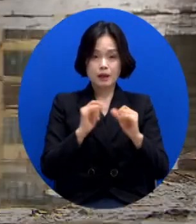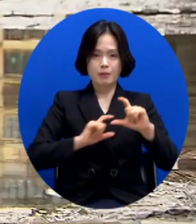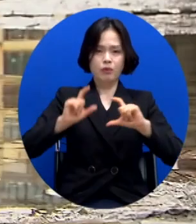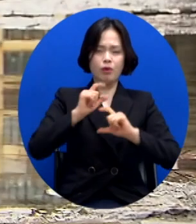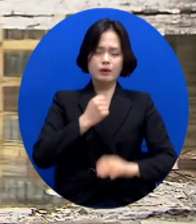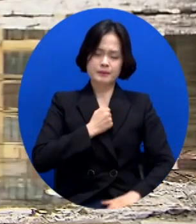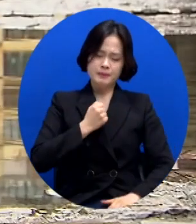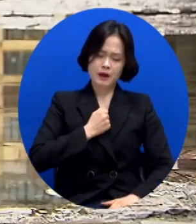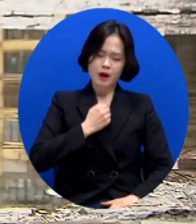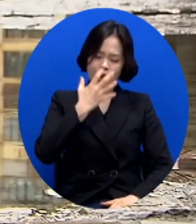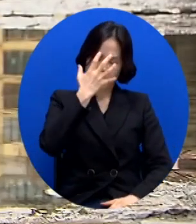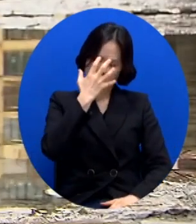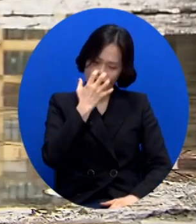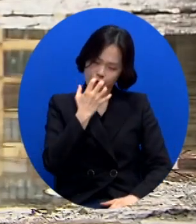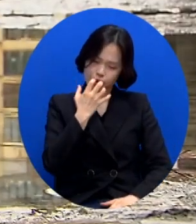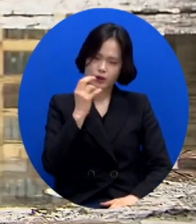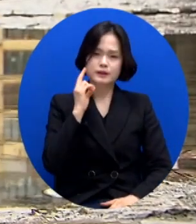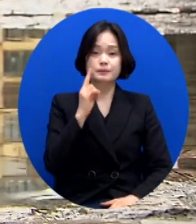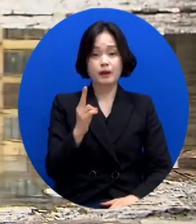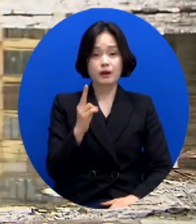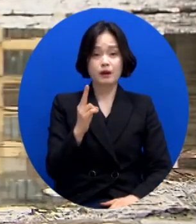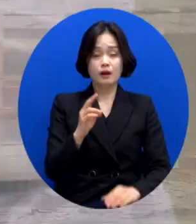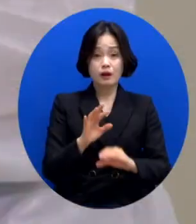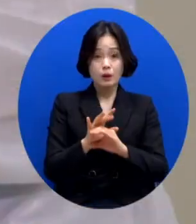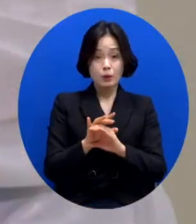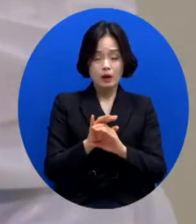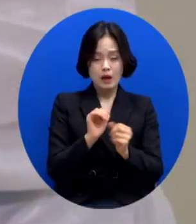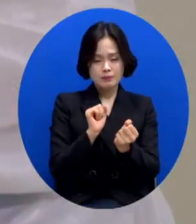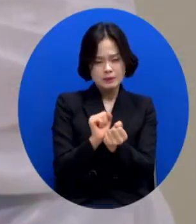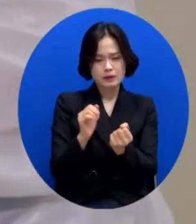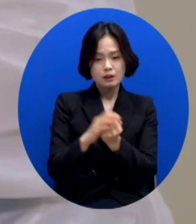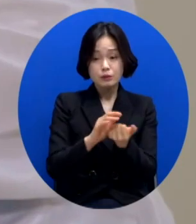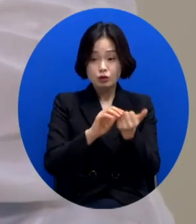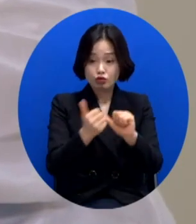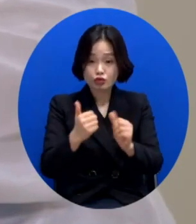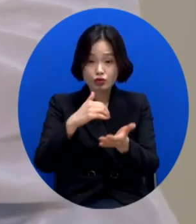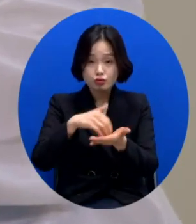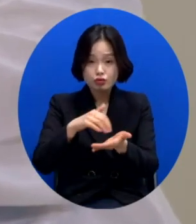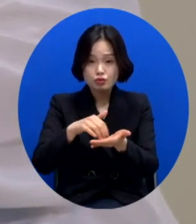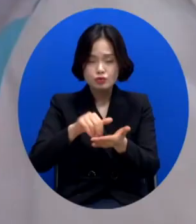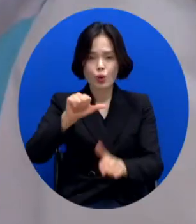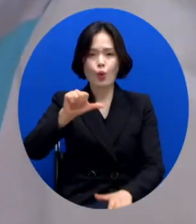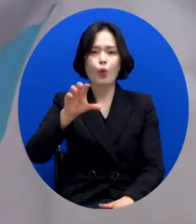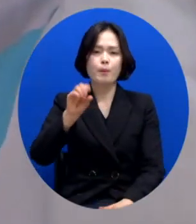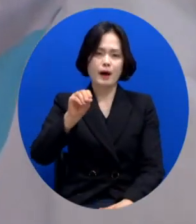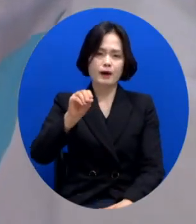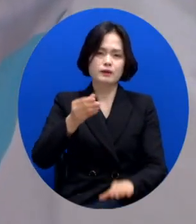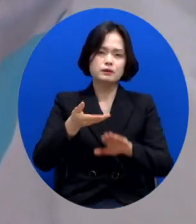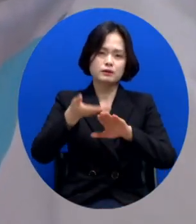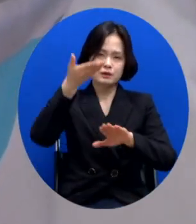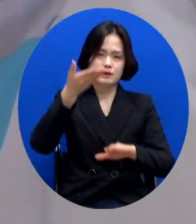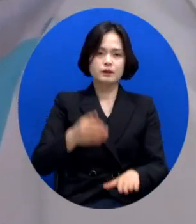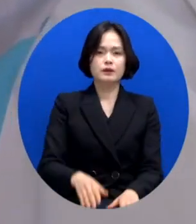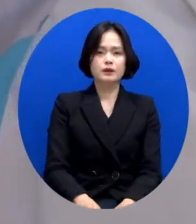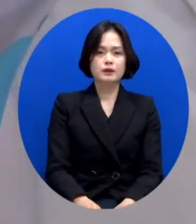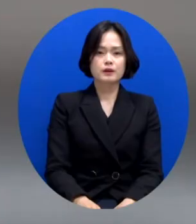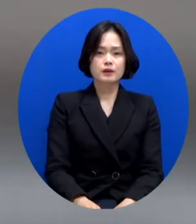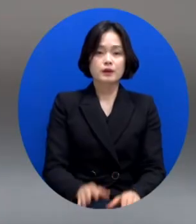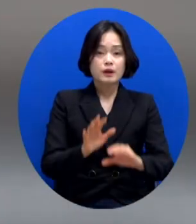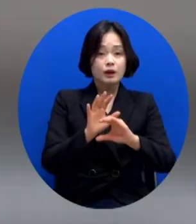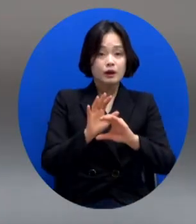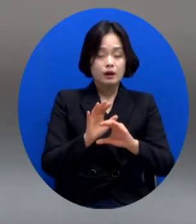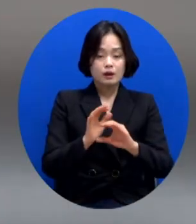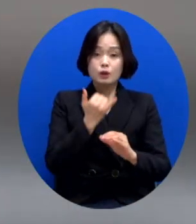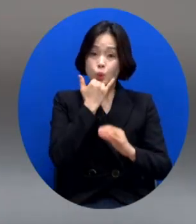호통 합니다 코롤라 1 9 에 감염되어 목숨을 잃은 사람의 수도 어느새 5만 명을 넘어섰습니다 독일